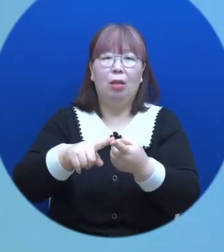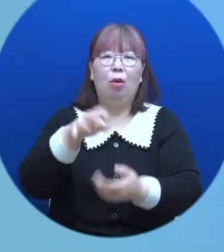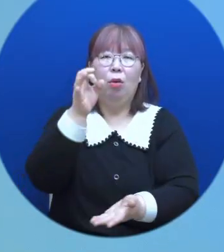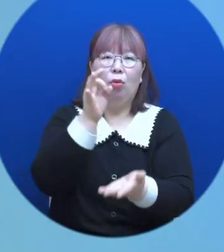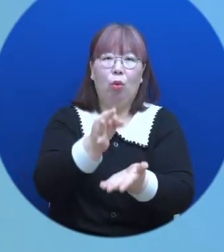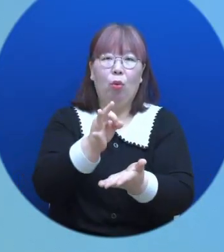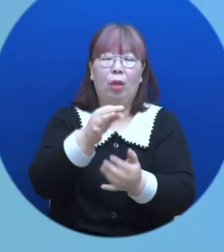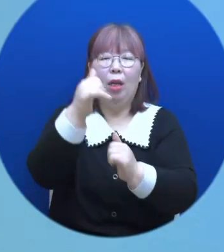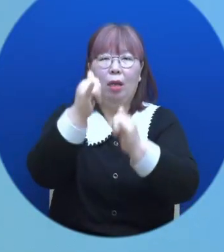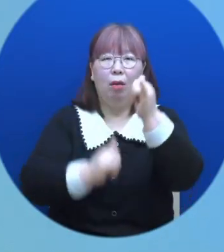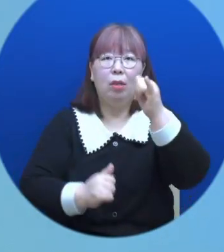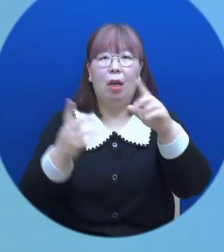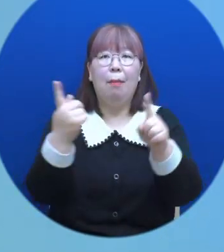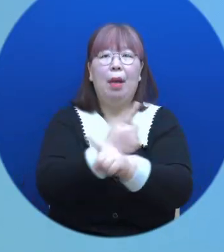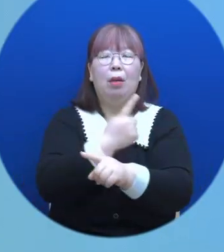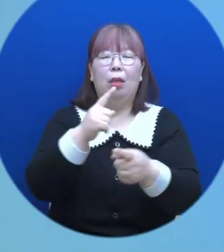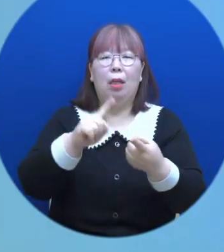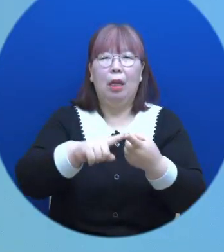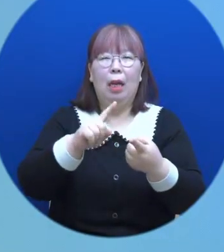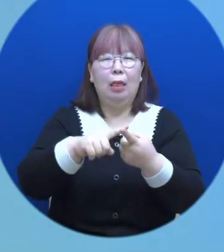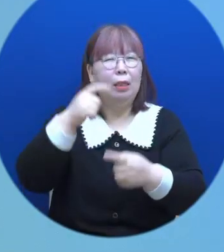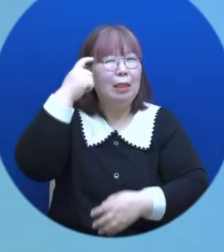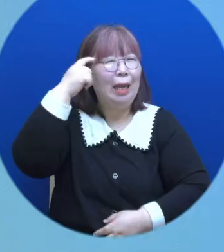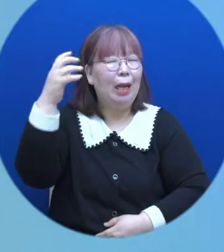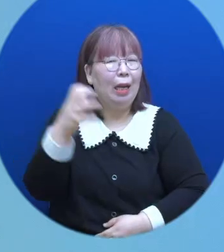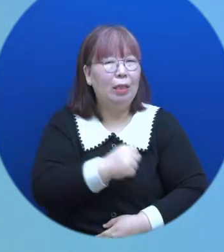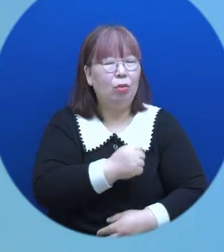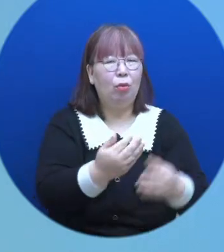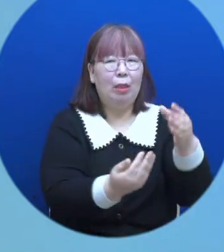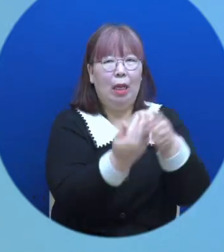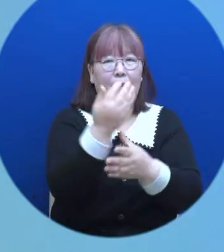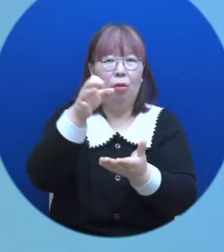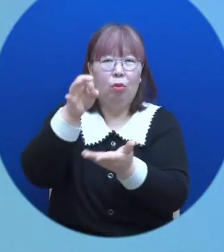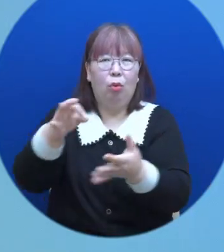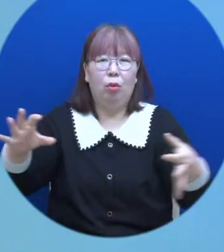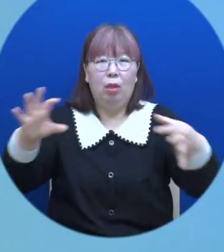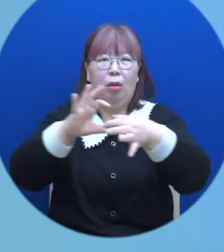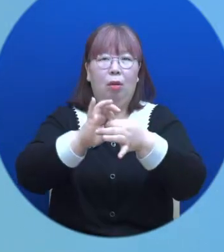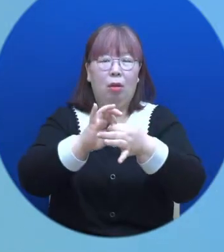바뀌었다, 이런 관점으로 책을 쓰고 있습니다.